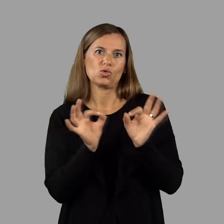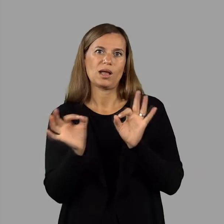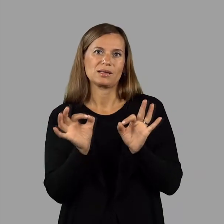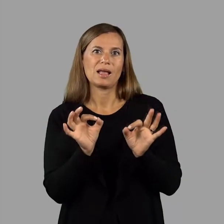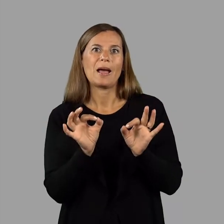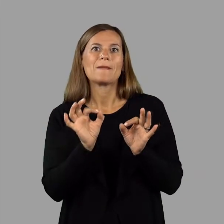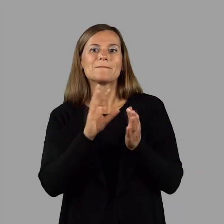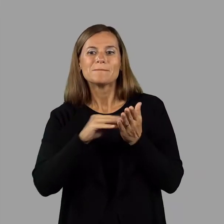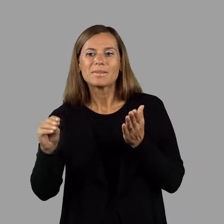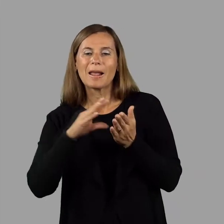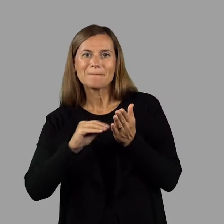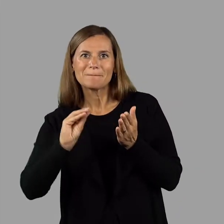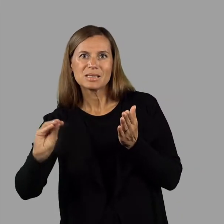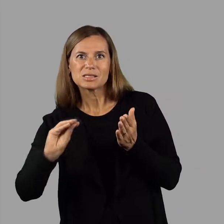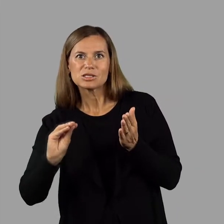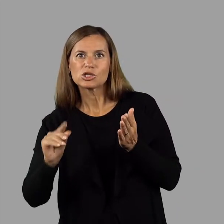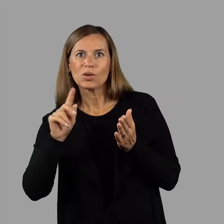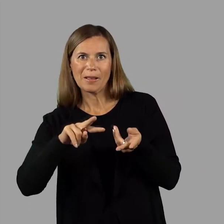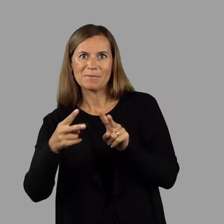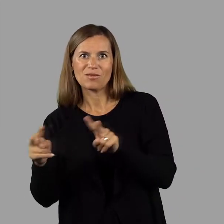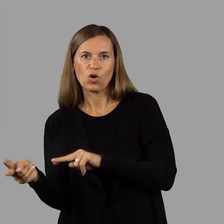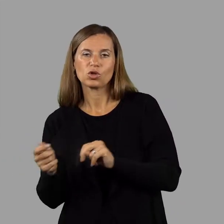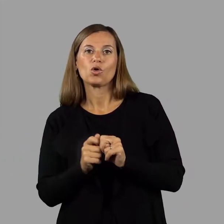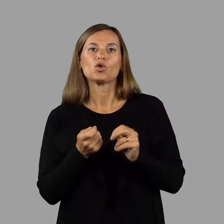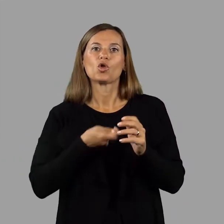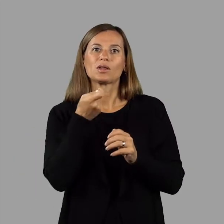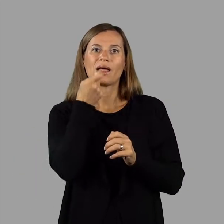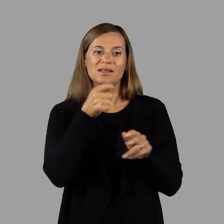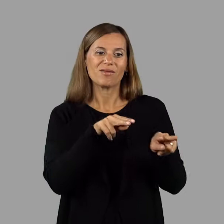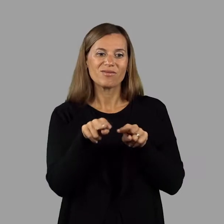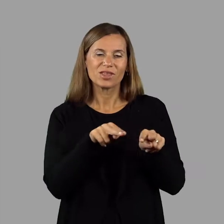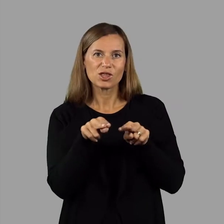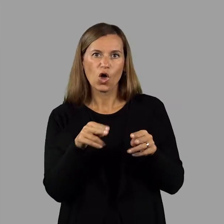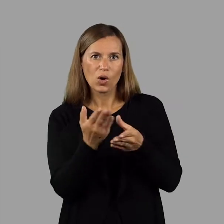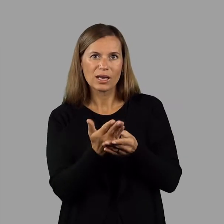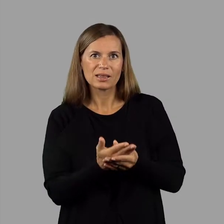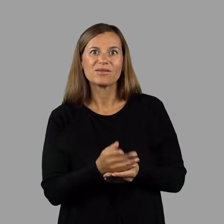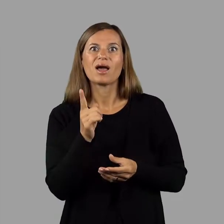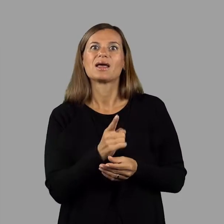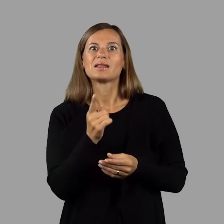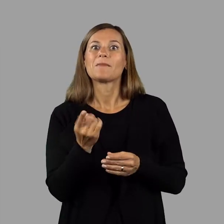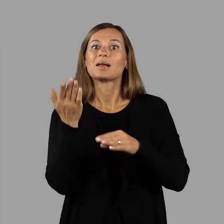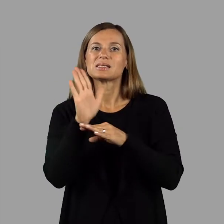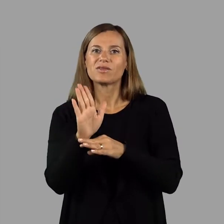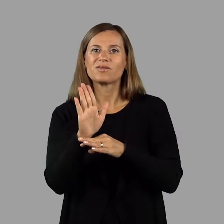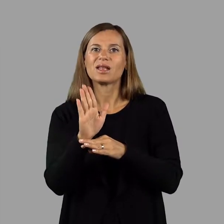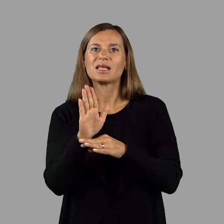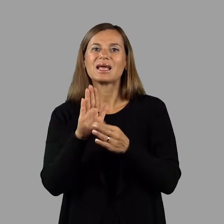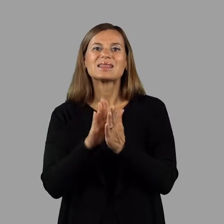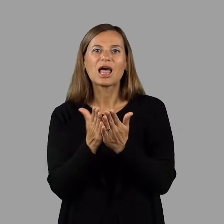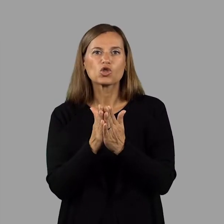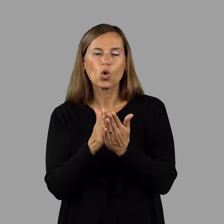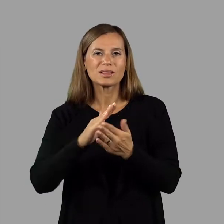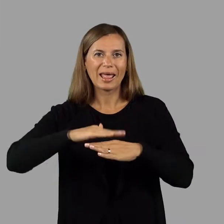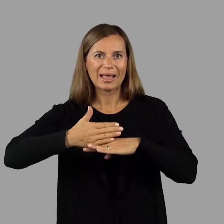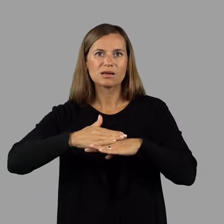urejanja prepisov in prevodov, dodajanje videogradiva in predstavitvenih datotek, ki so se uporabljale pri